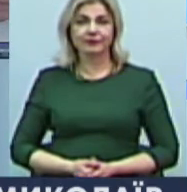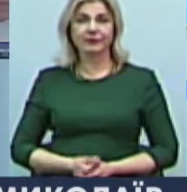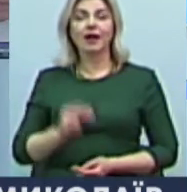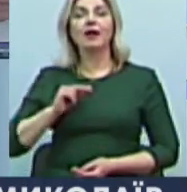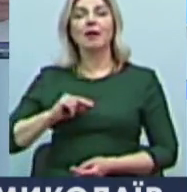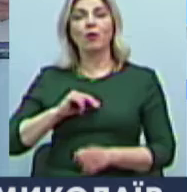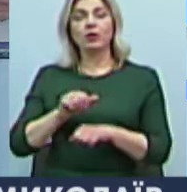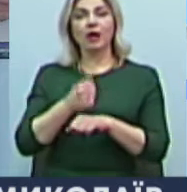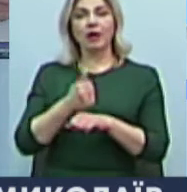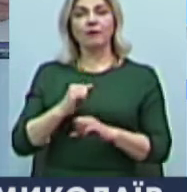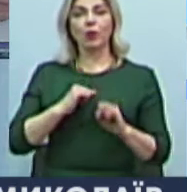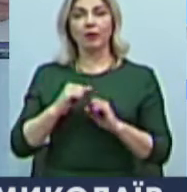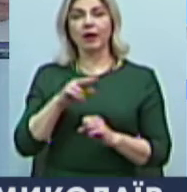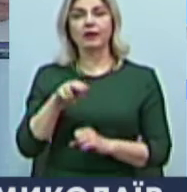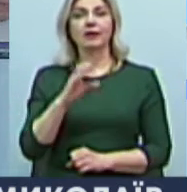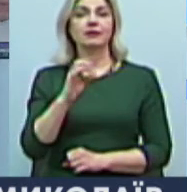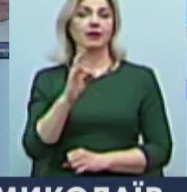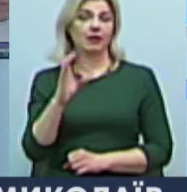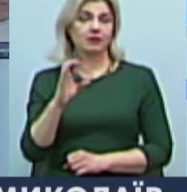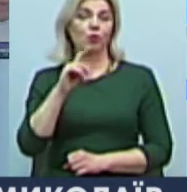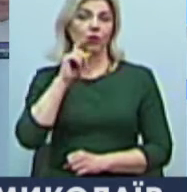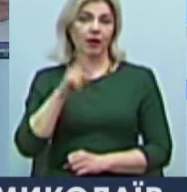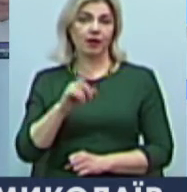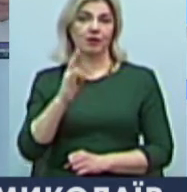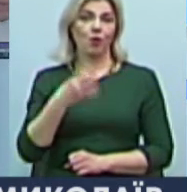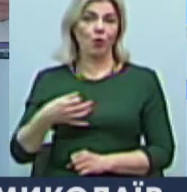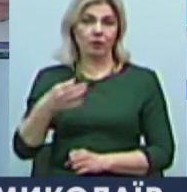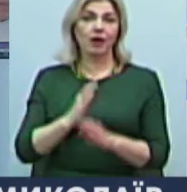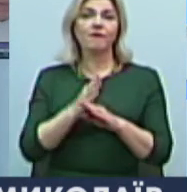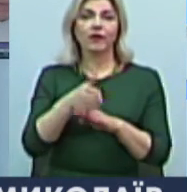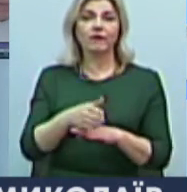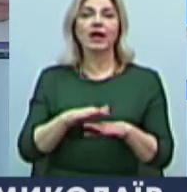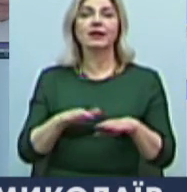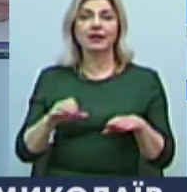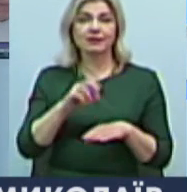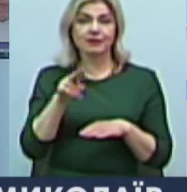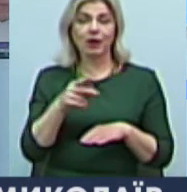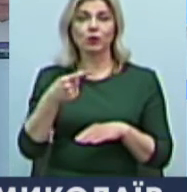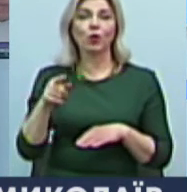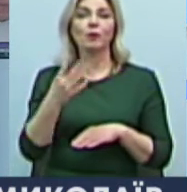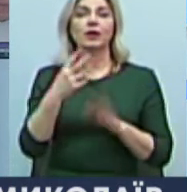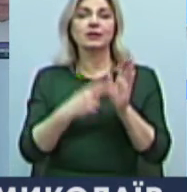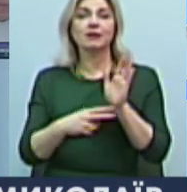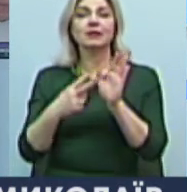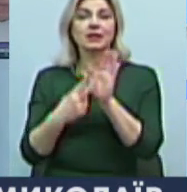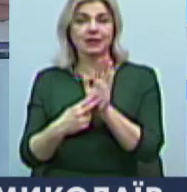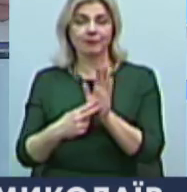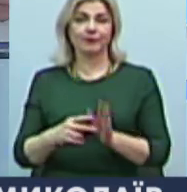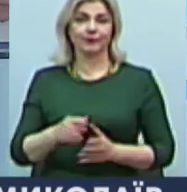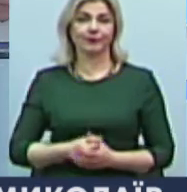Співробітники головного управління ДСНС України у Миколаївській області завітали до дошкільного навчального закладу номер 77